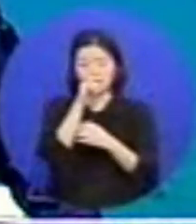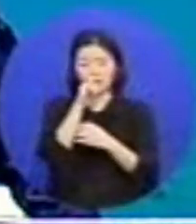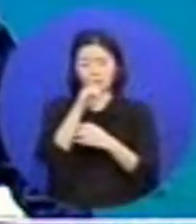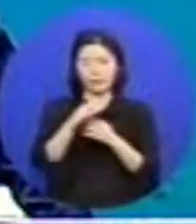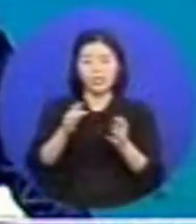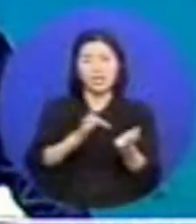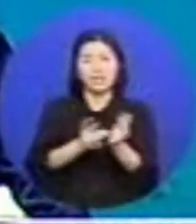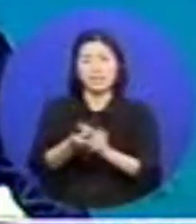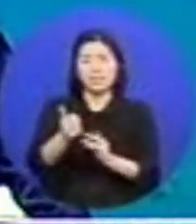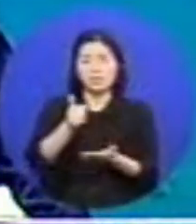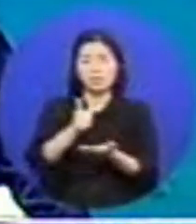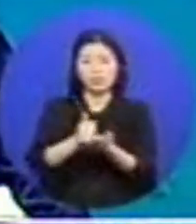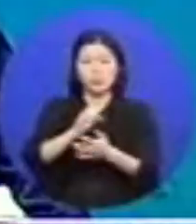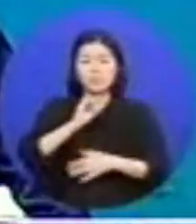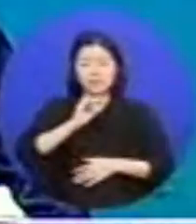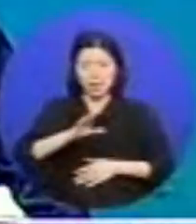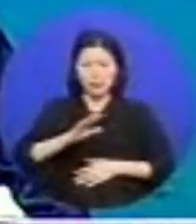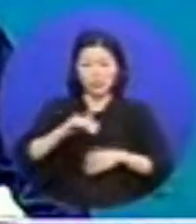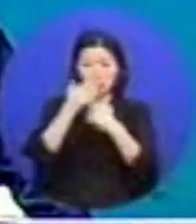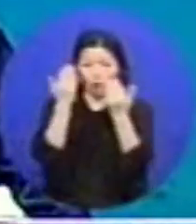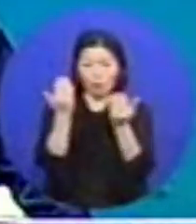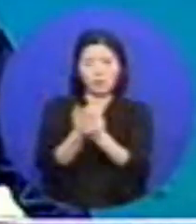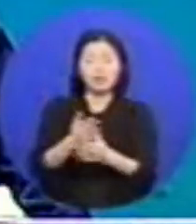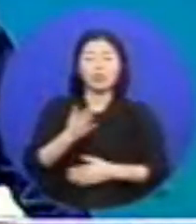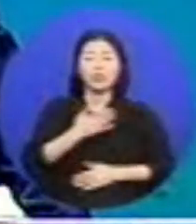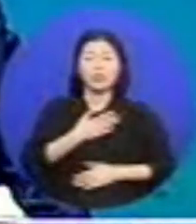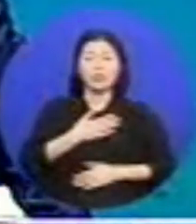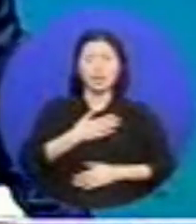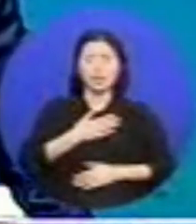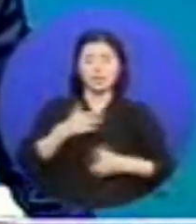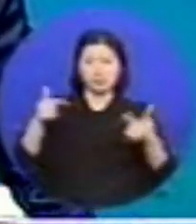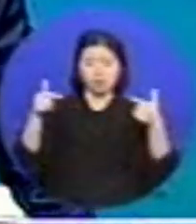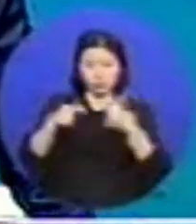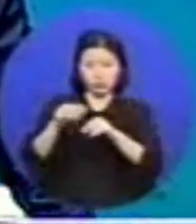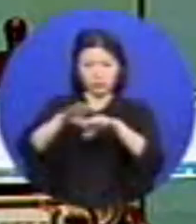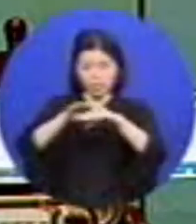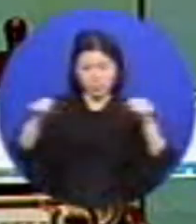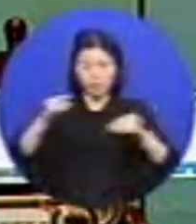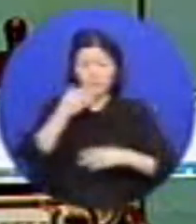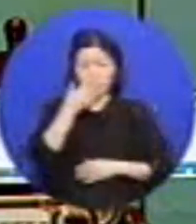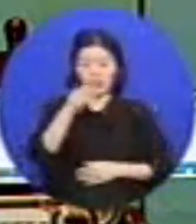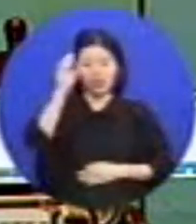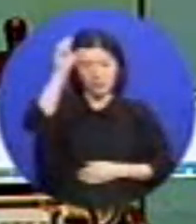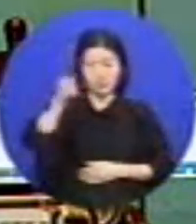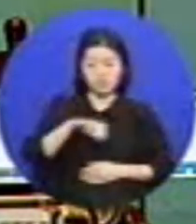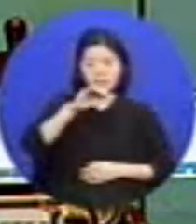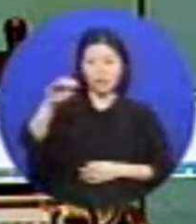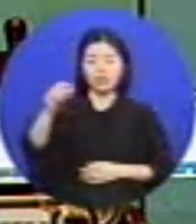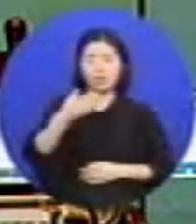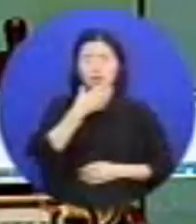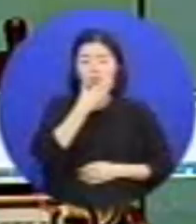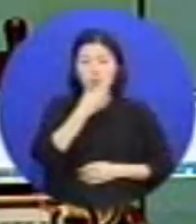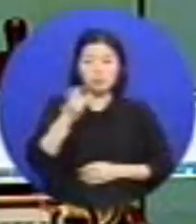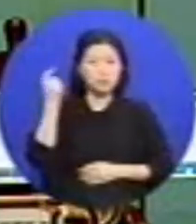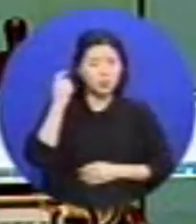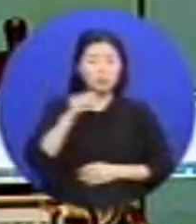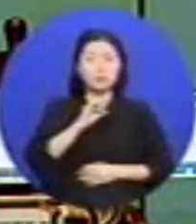예수님만이 완벽하게 나를 치료하실 수 있어요. 십자가 복음만이 나를 완전히 고칠 수